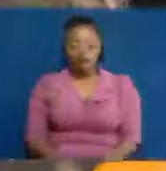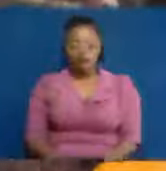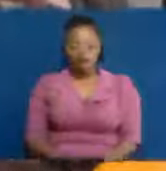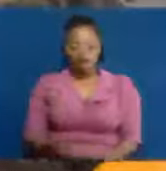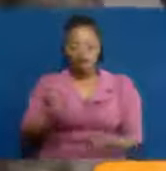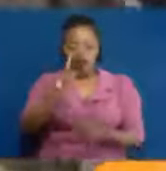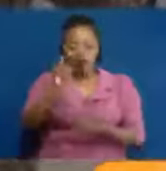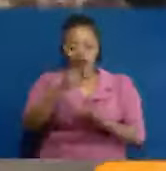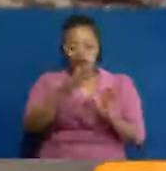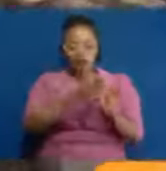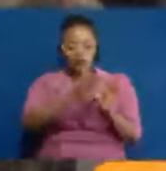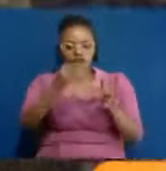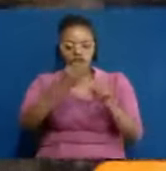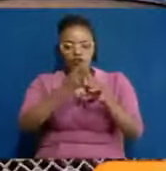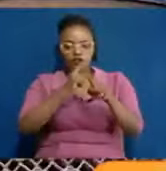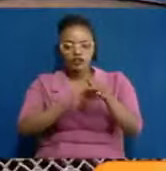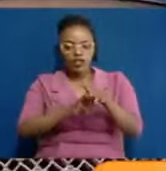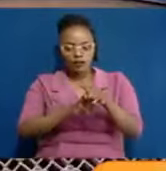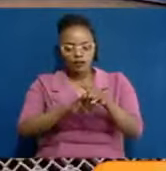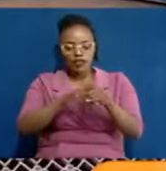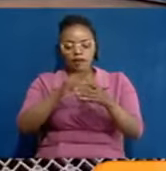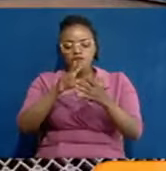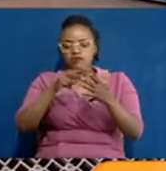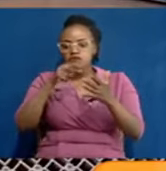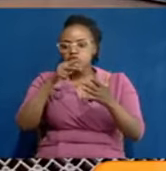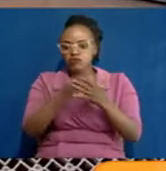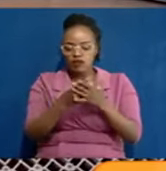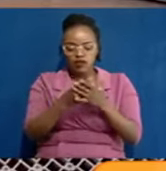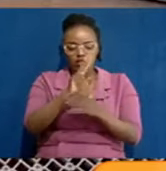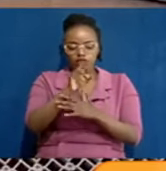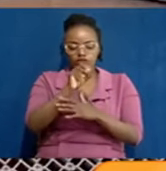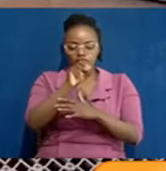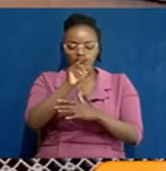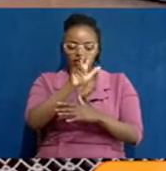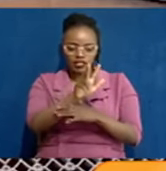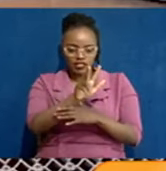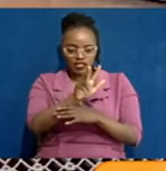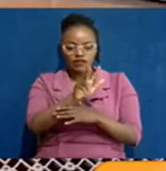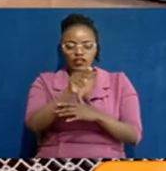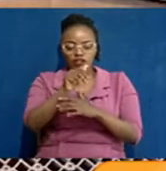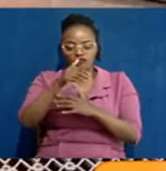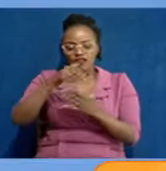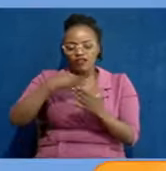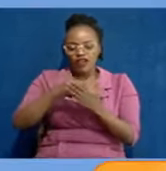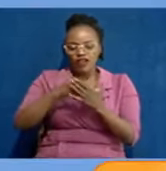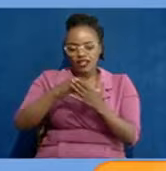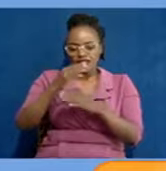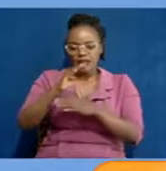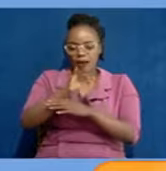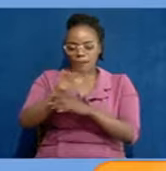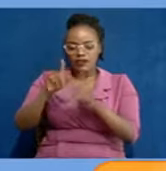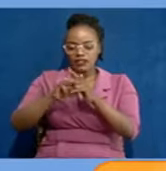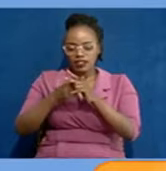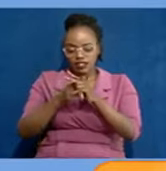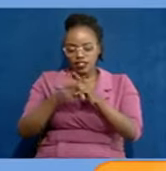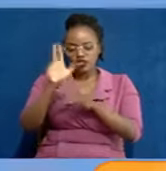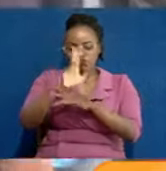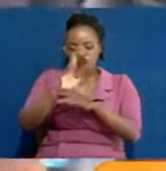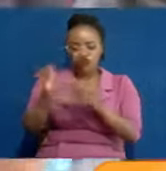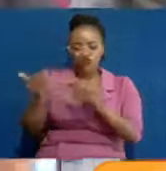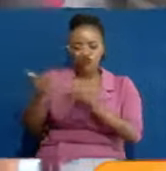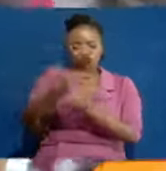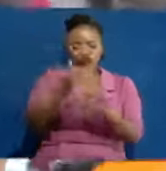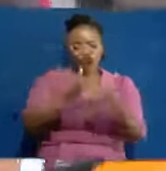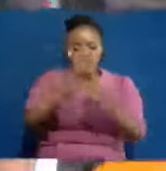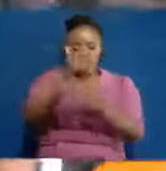Takriban mwezi mmoja tangu kuangushwa kwa sheria ya fedha ya mwaka 2023 ambayo serikali ilianza kutumia kukusanya ushuru baada